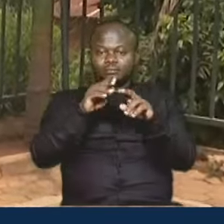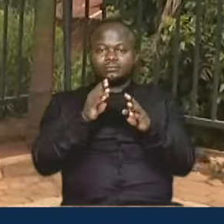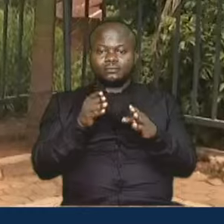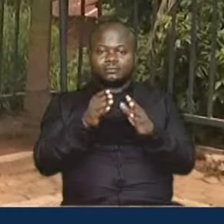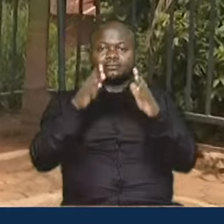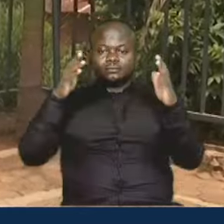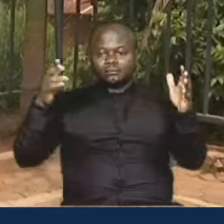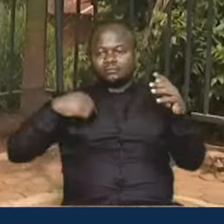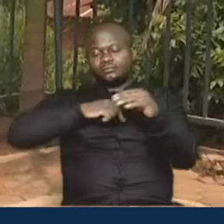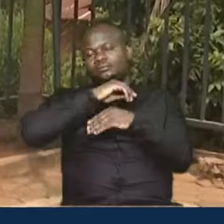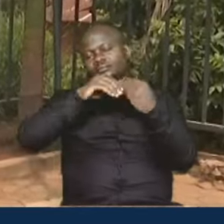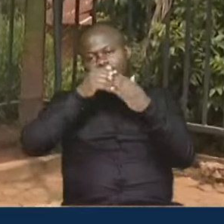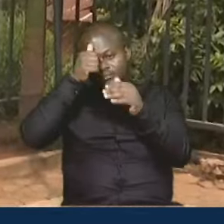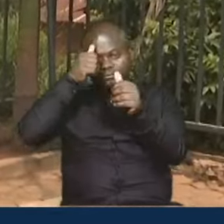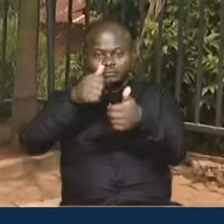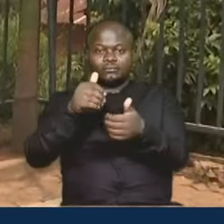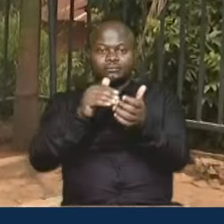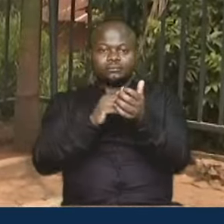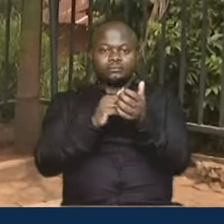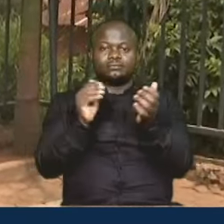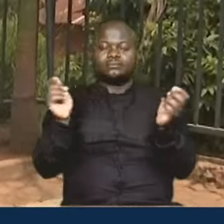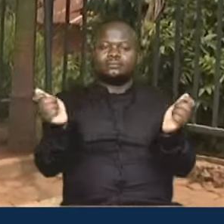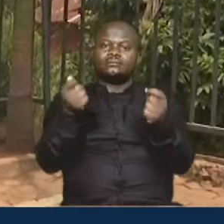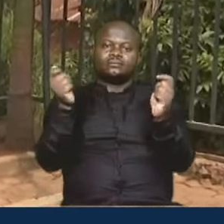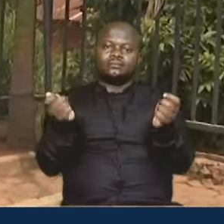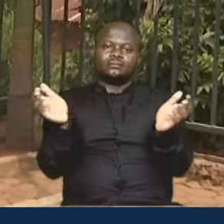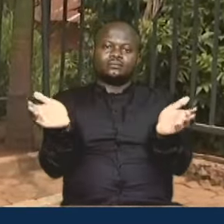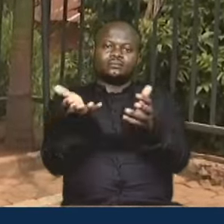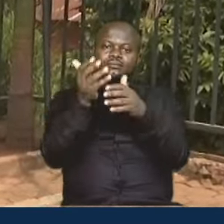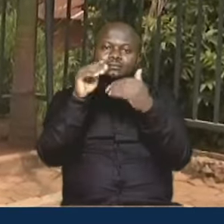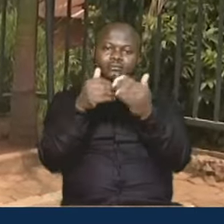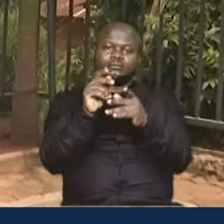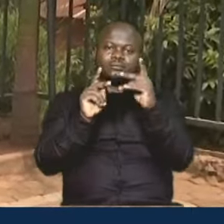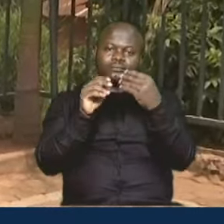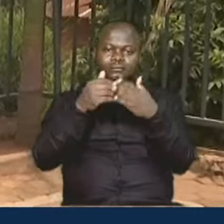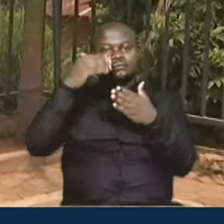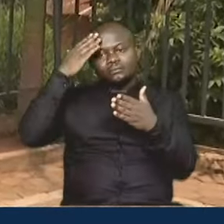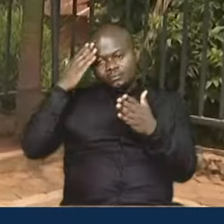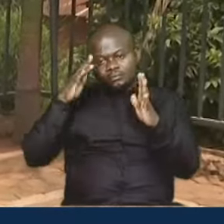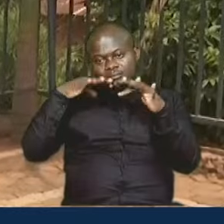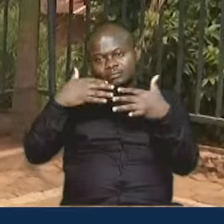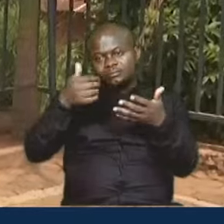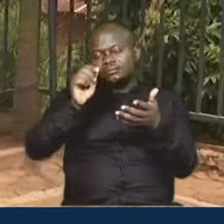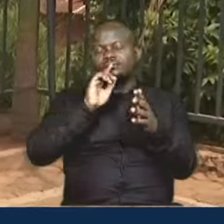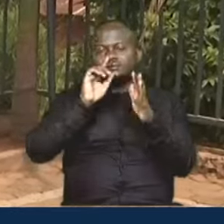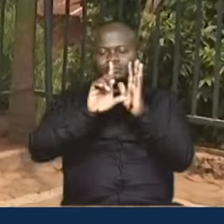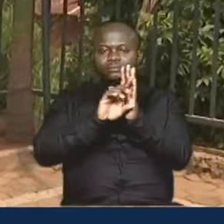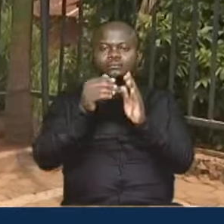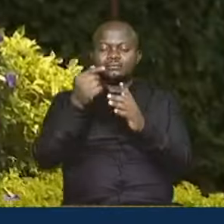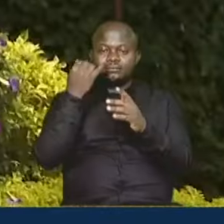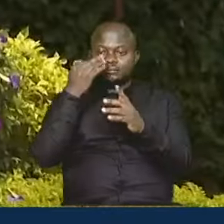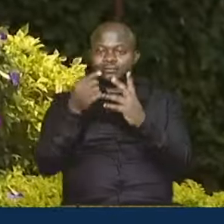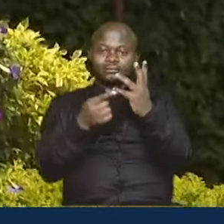migari twese tusi tugenderaho akabona campaign cyangwa se ubukangurambaga bwo gushishikariza abantu kumenya aya mabwiriza niba hari amategeko niba